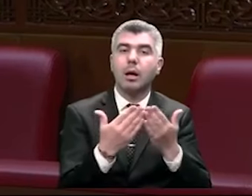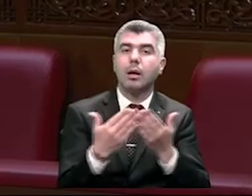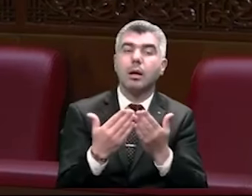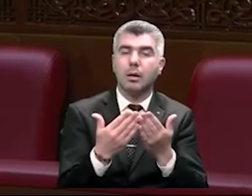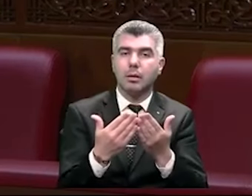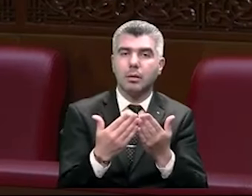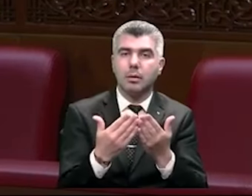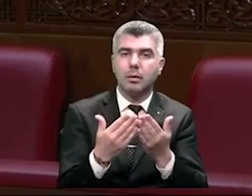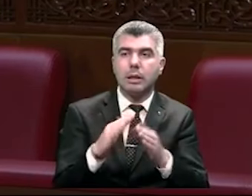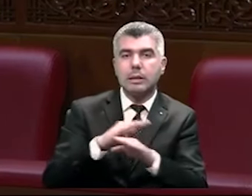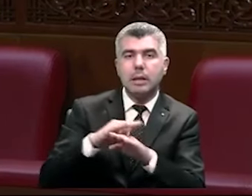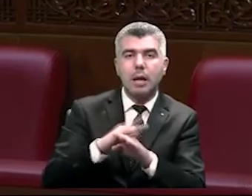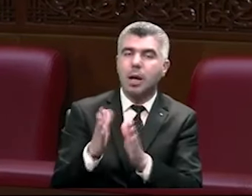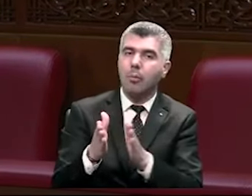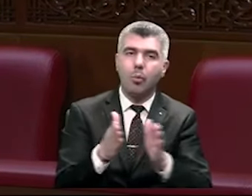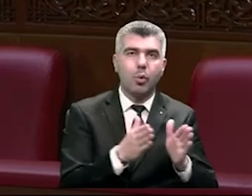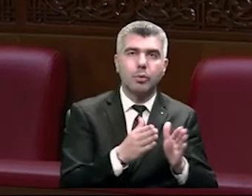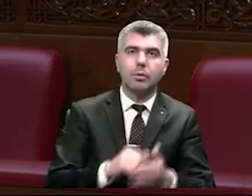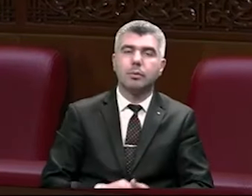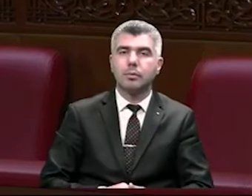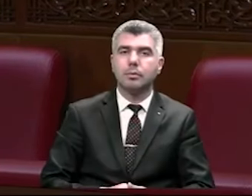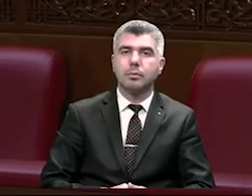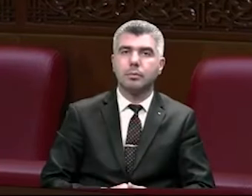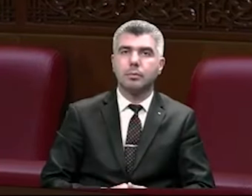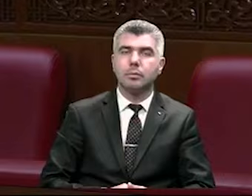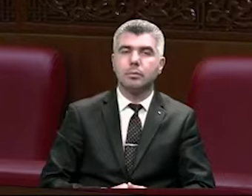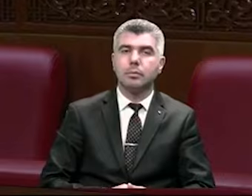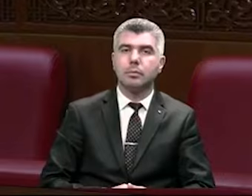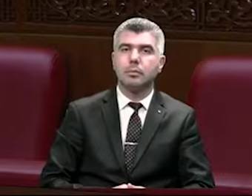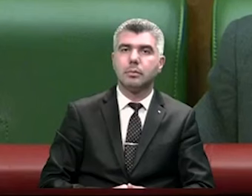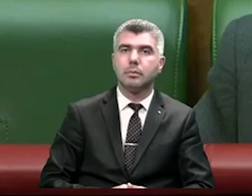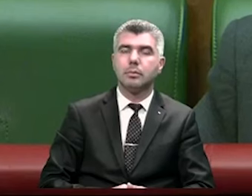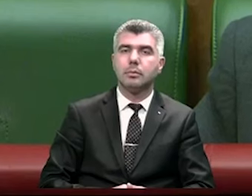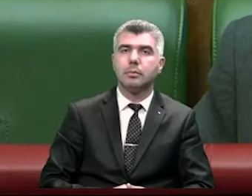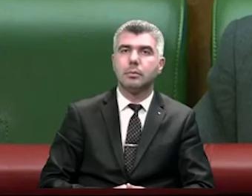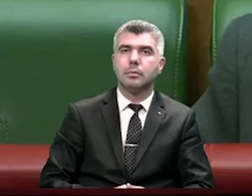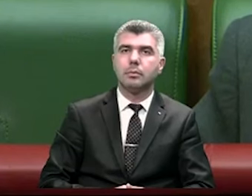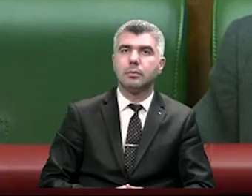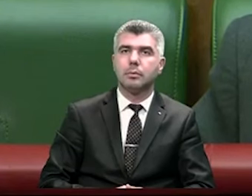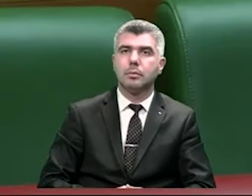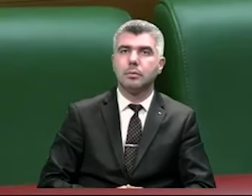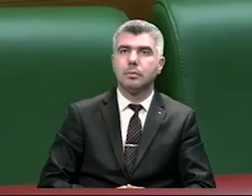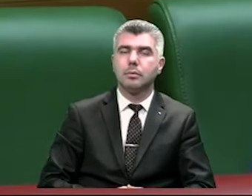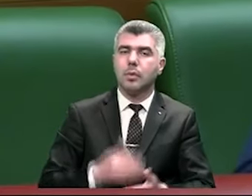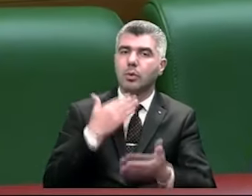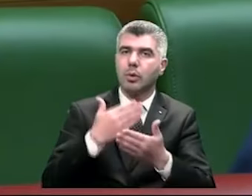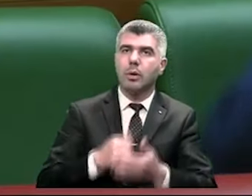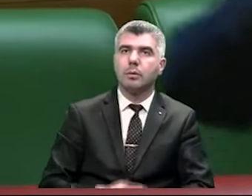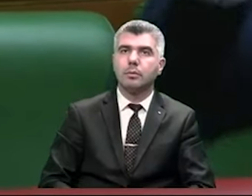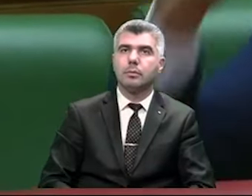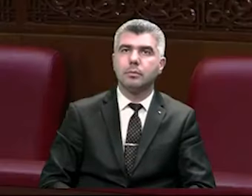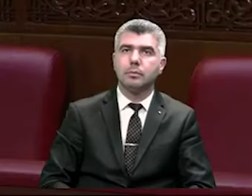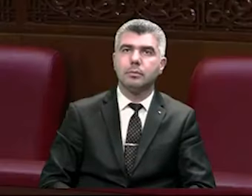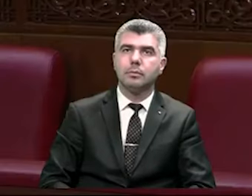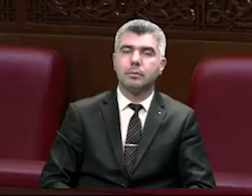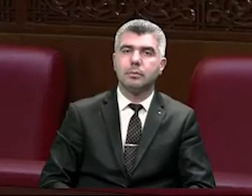يجي يدير السياسه دخل يدخل شكرا شكرا سي يونس رجاء شكرا